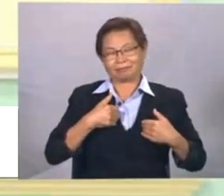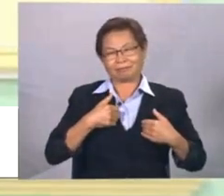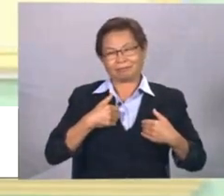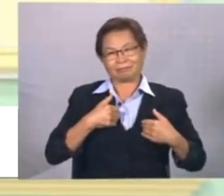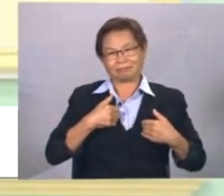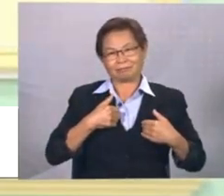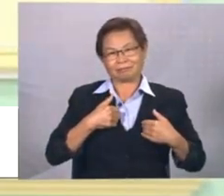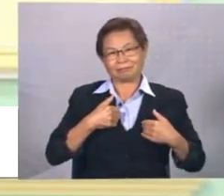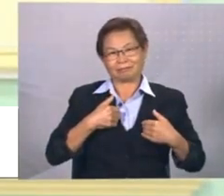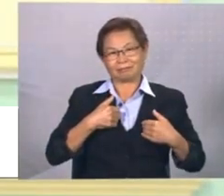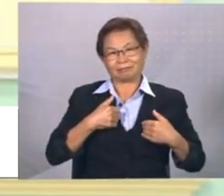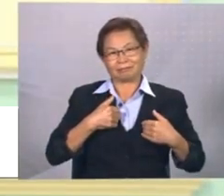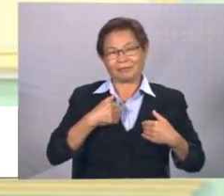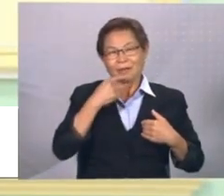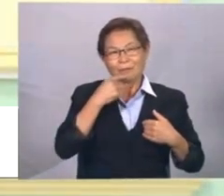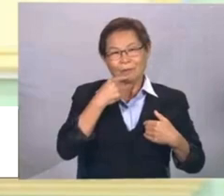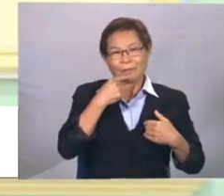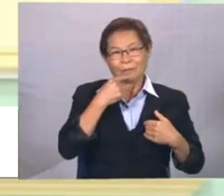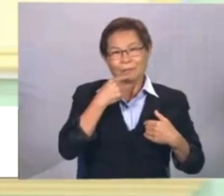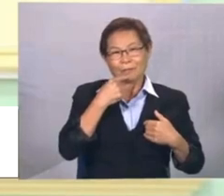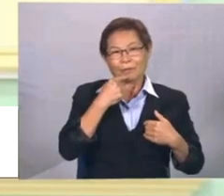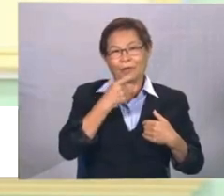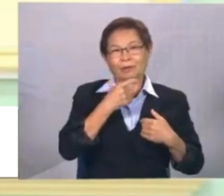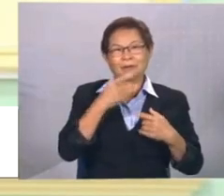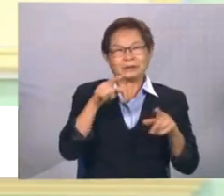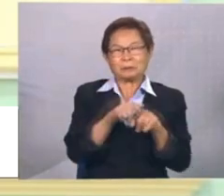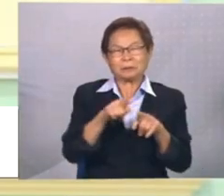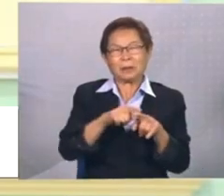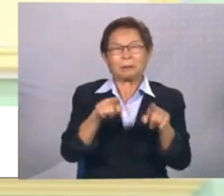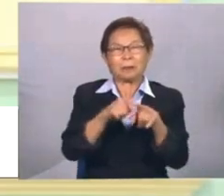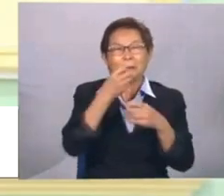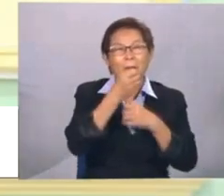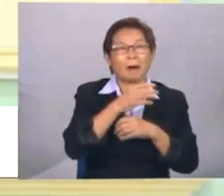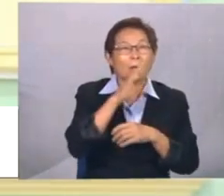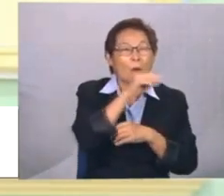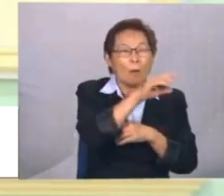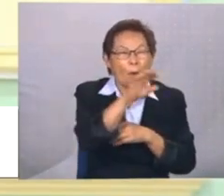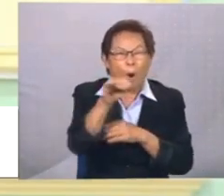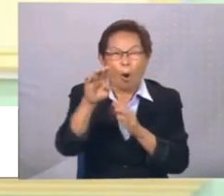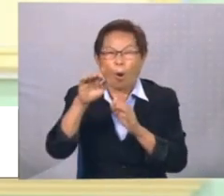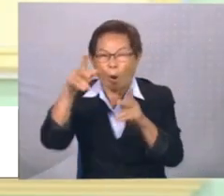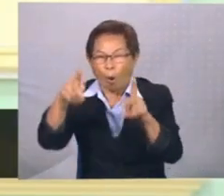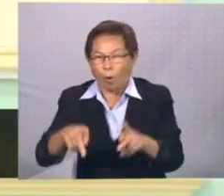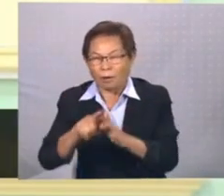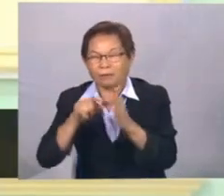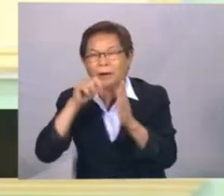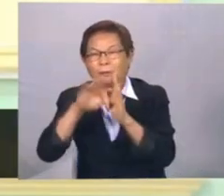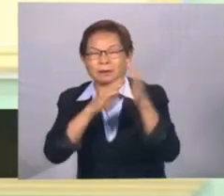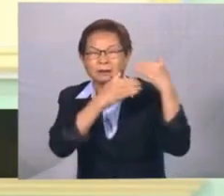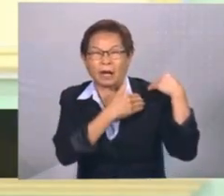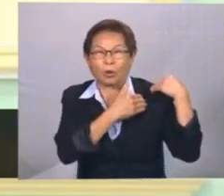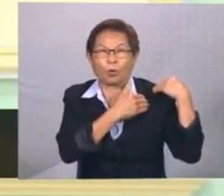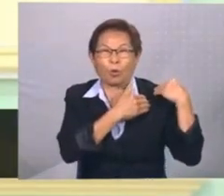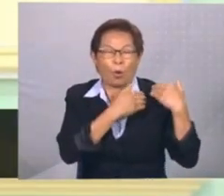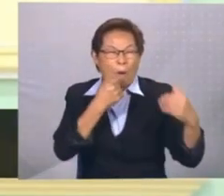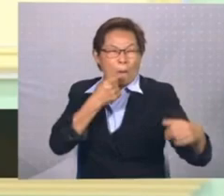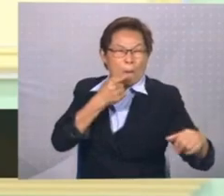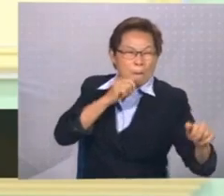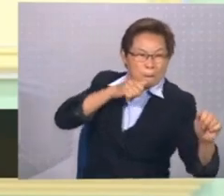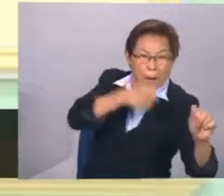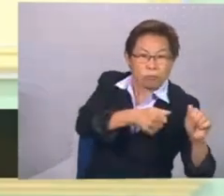perintah berkurung seperti yang diwartakan oleh PHP hak yang tidak bertanggungjawab ini jadi